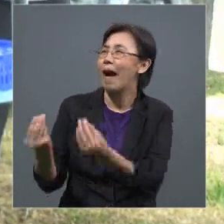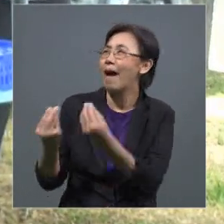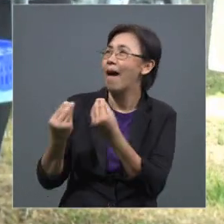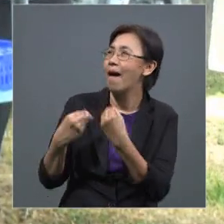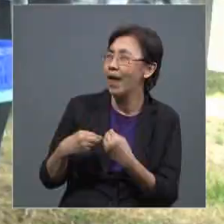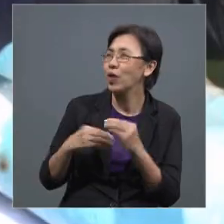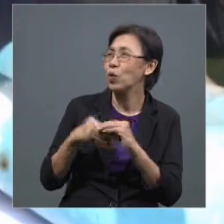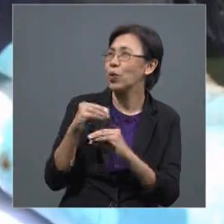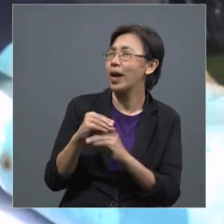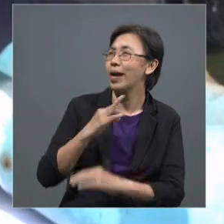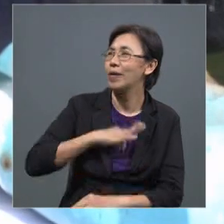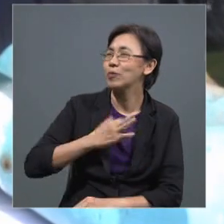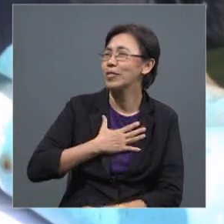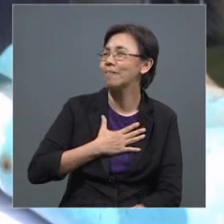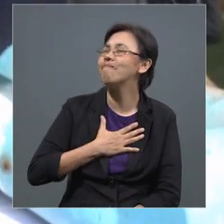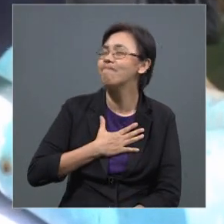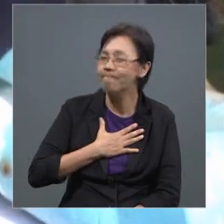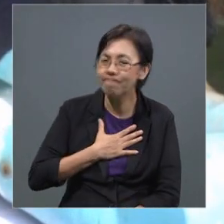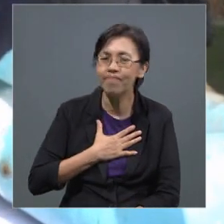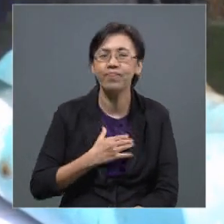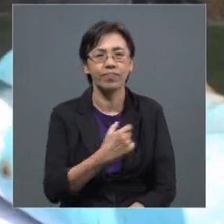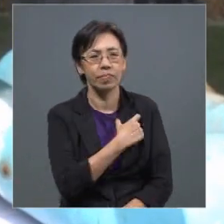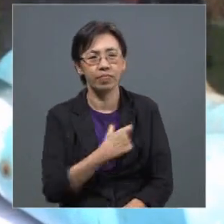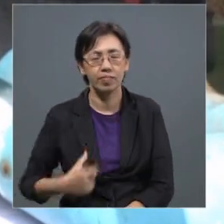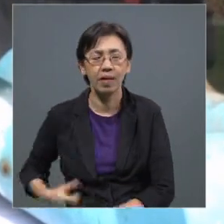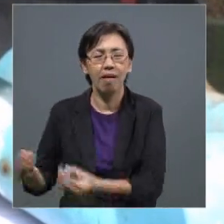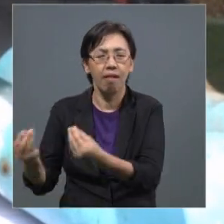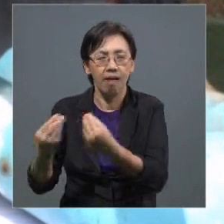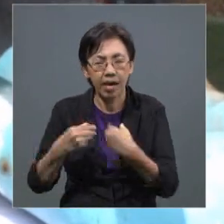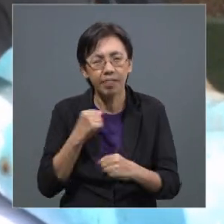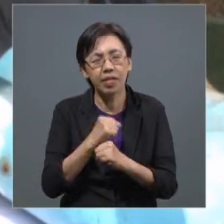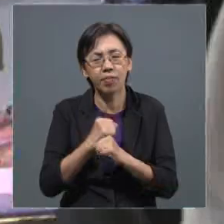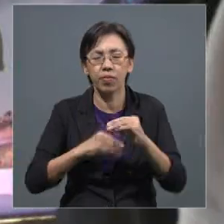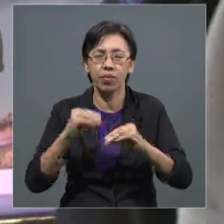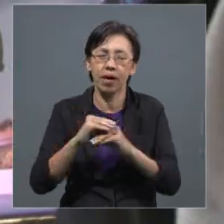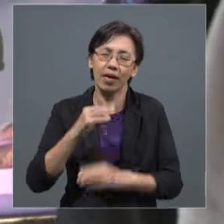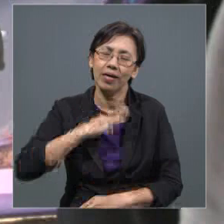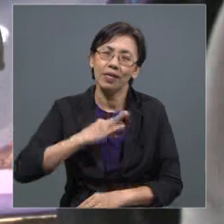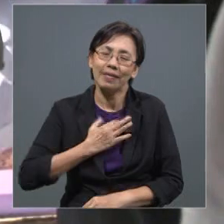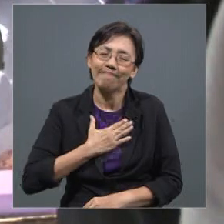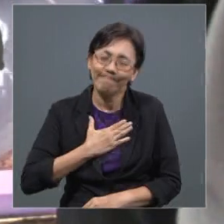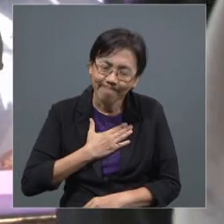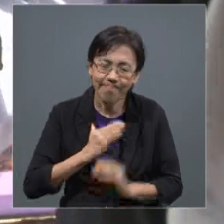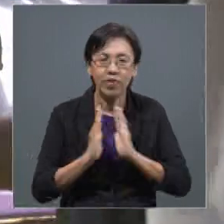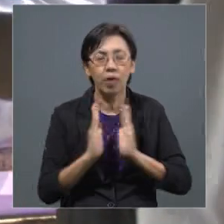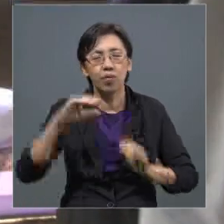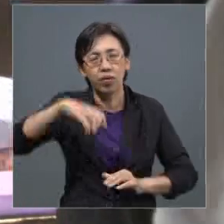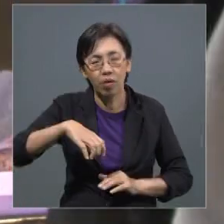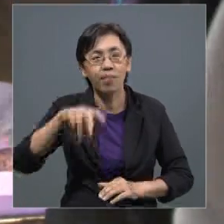ที่ได้มีโครงการนี้นะครับต้องขอขอบคุณกรมทรัพยากรน้ำบาด